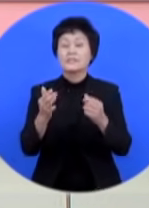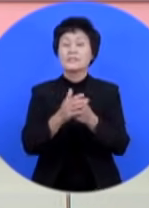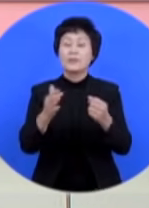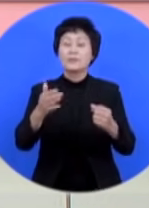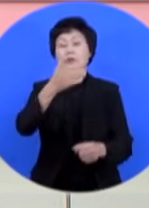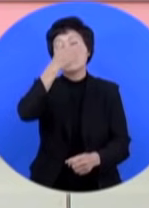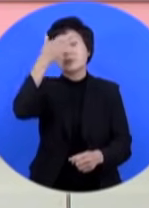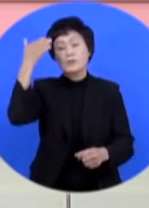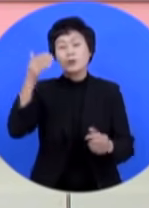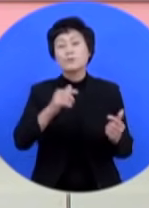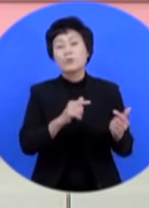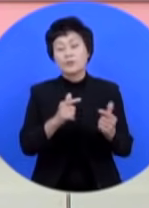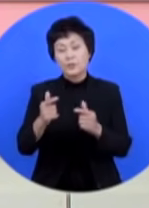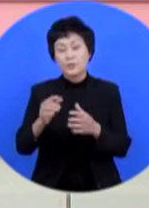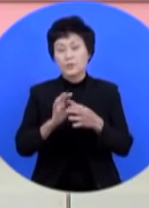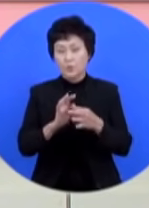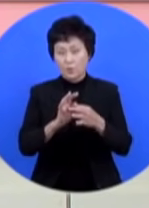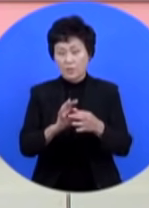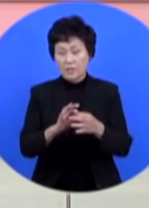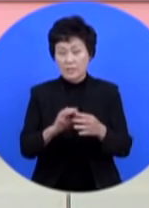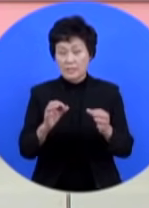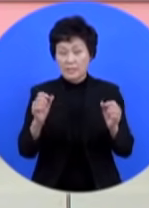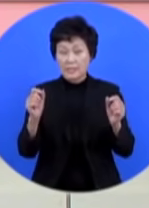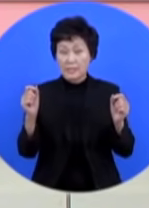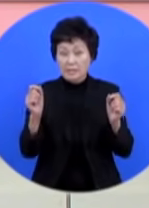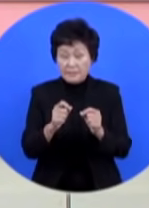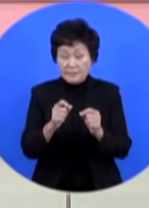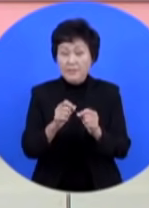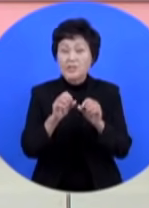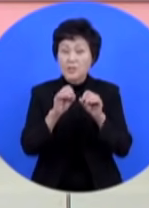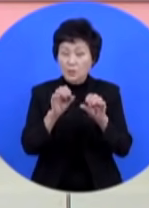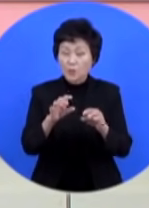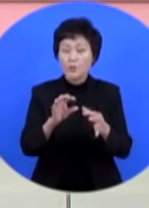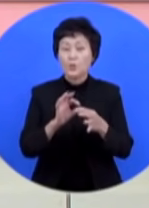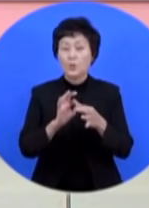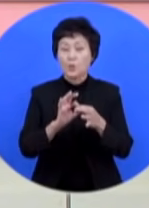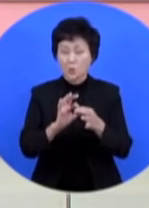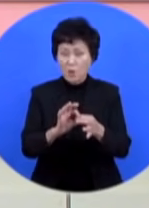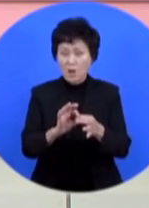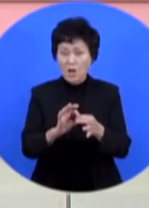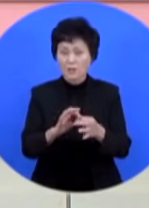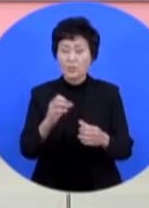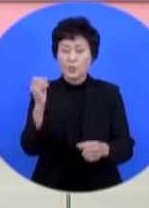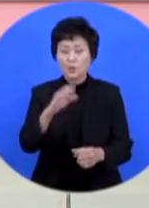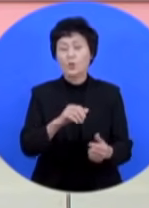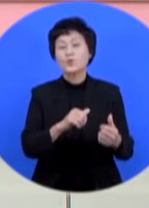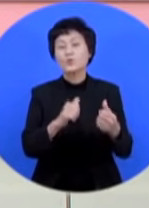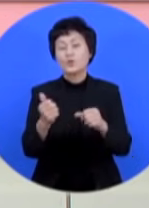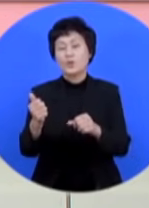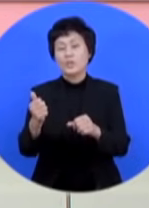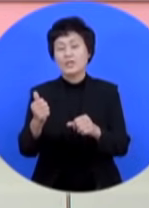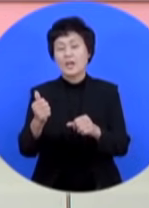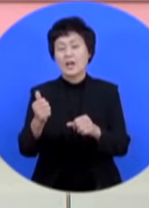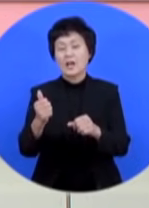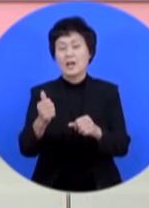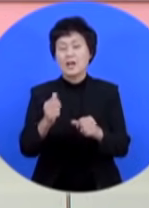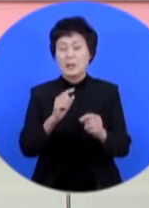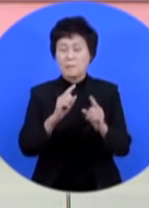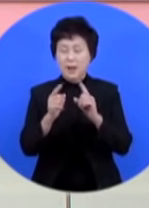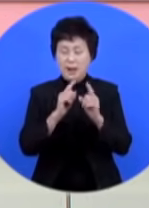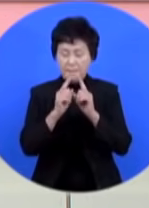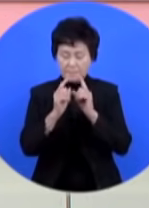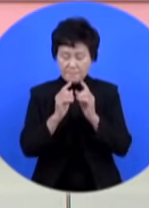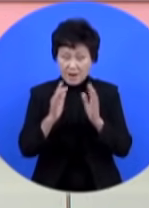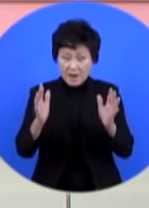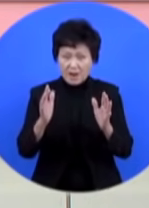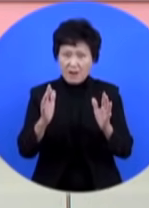보내서 단지 선교하다가 또 사고가 났다는 사회적 비난이 그 일까봐? 파송한 교회에